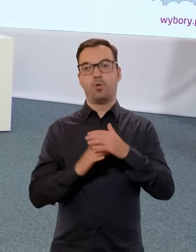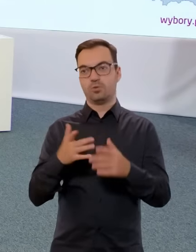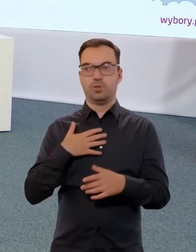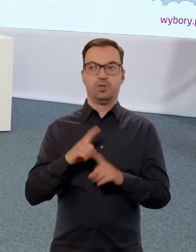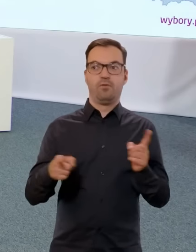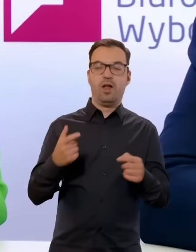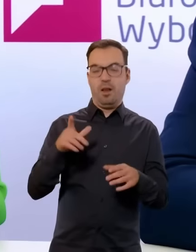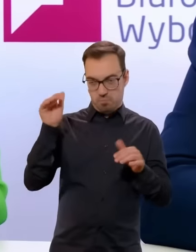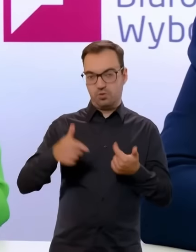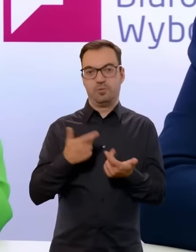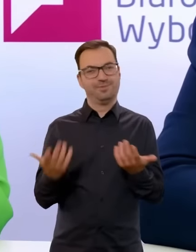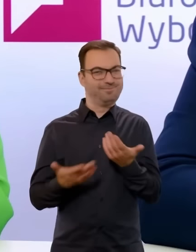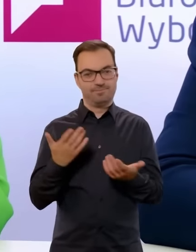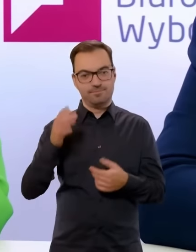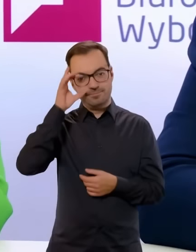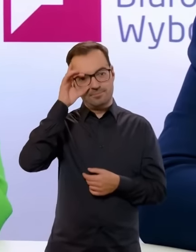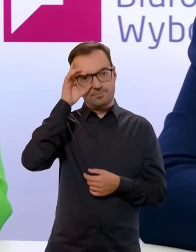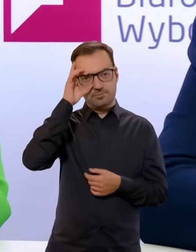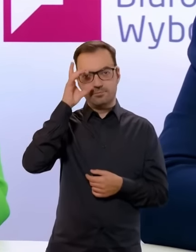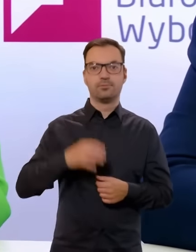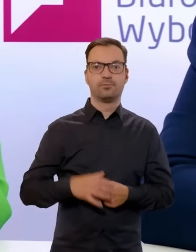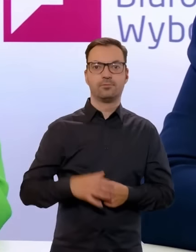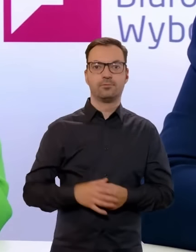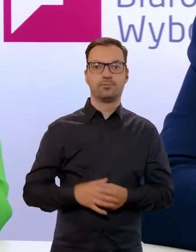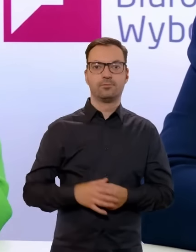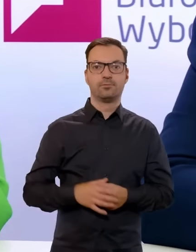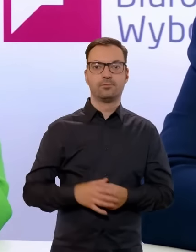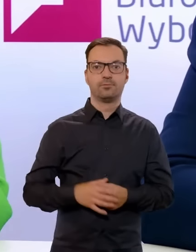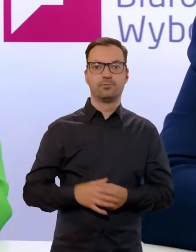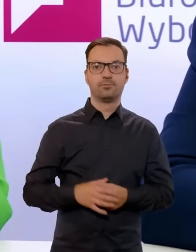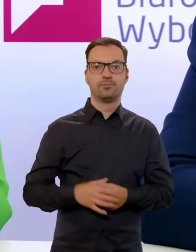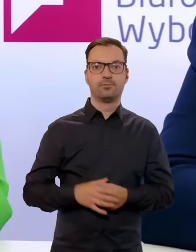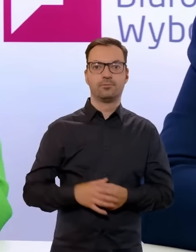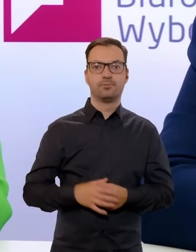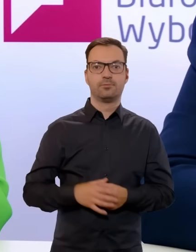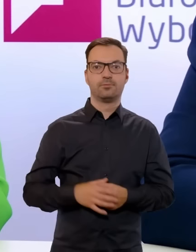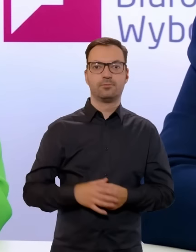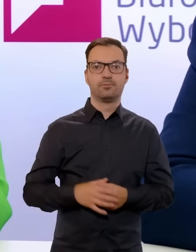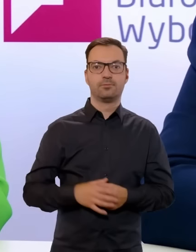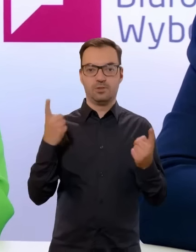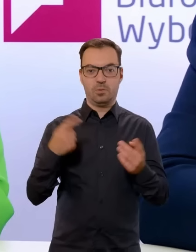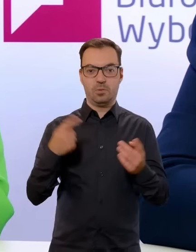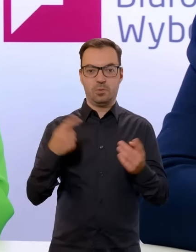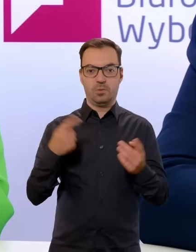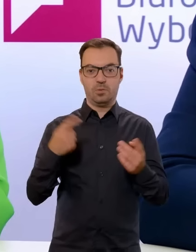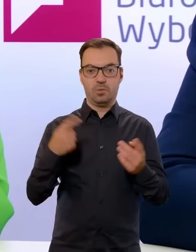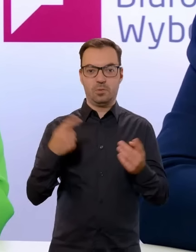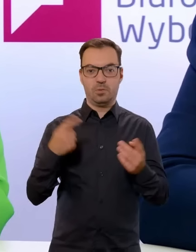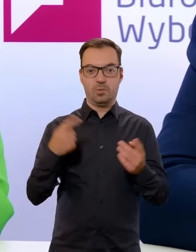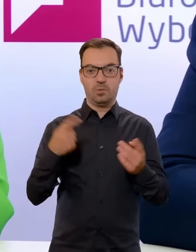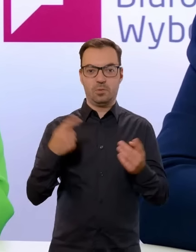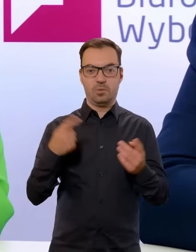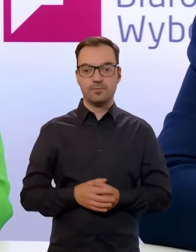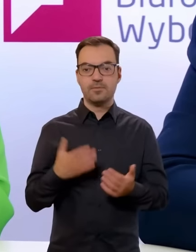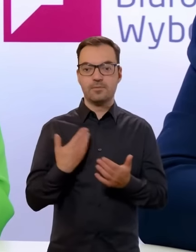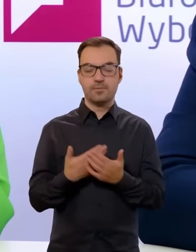które są zgodne z prawem, taką oceną, nie znając konkretnego stanu faktycznego. W związku